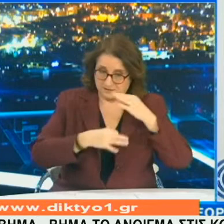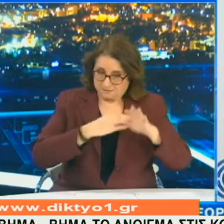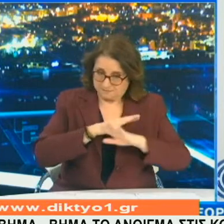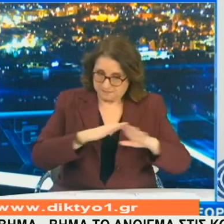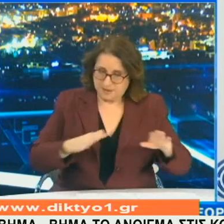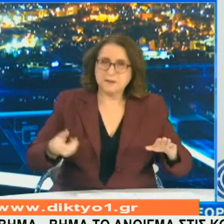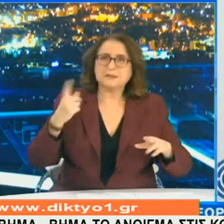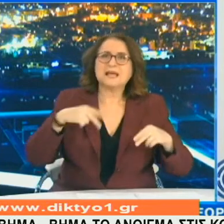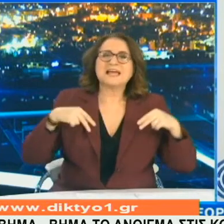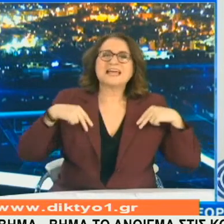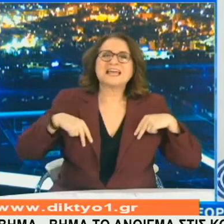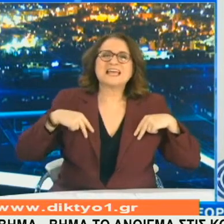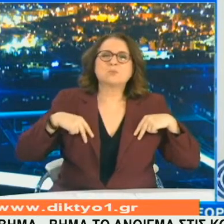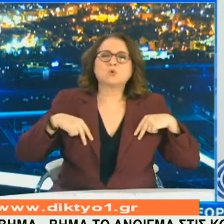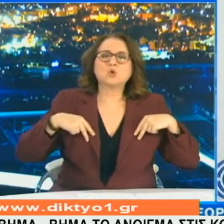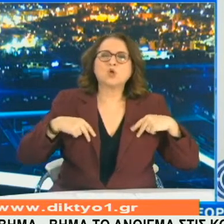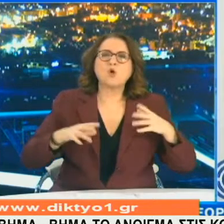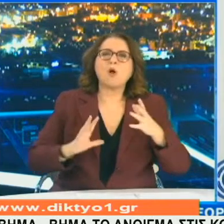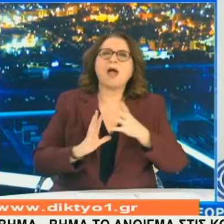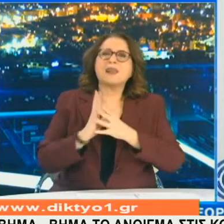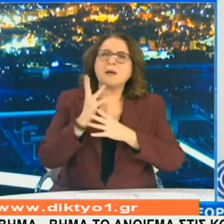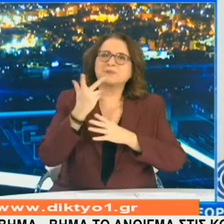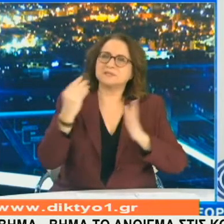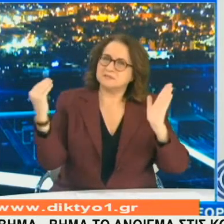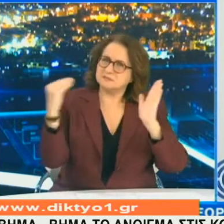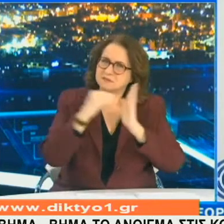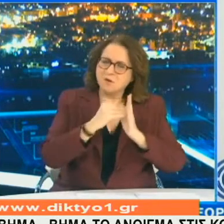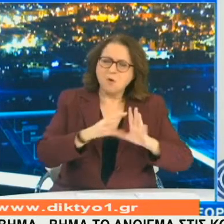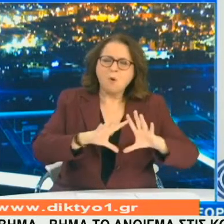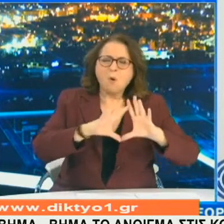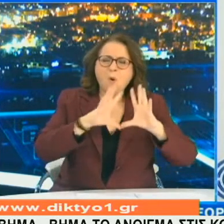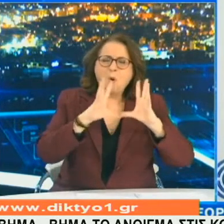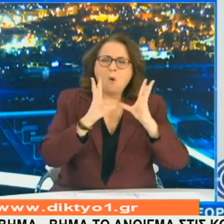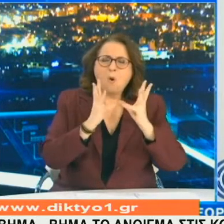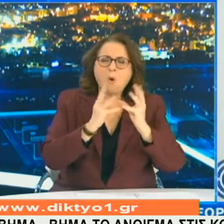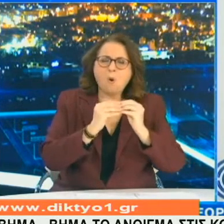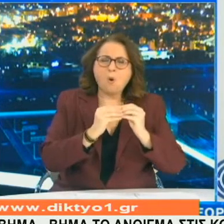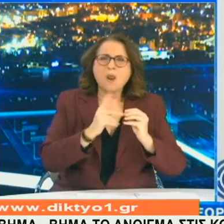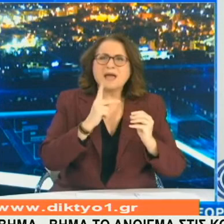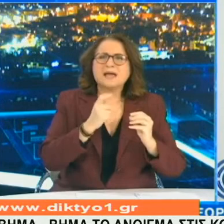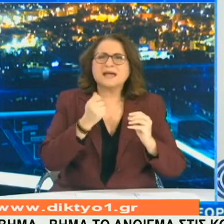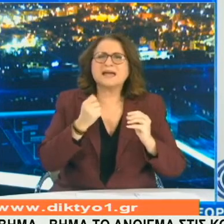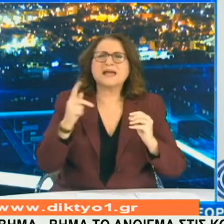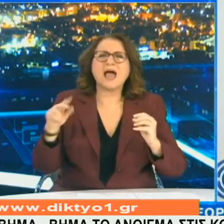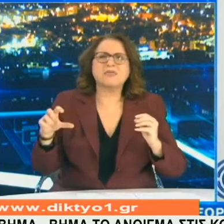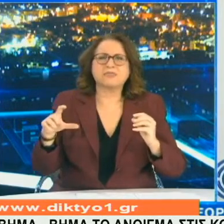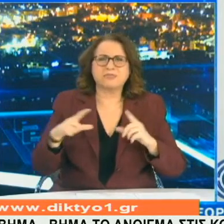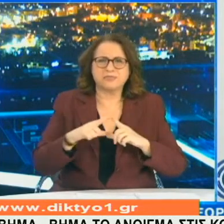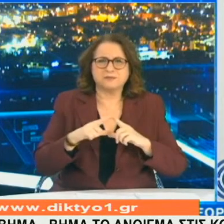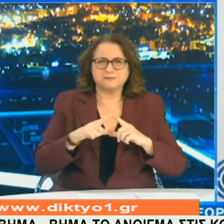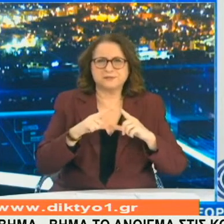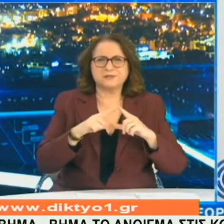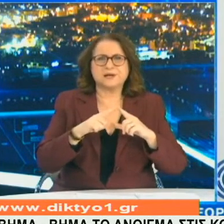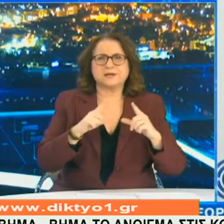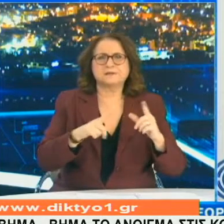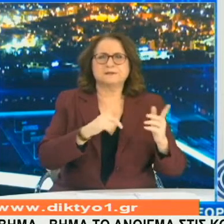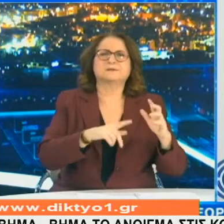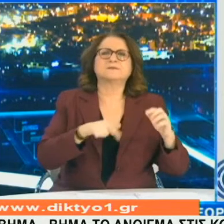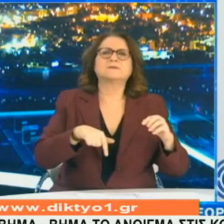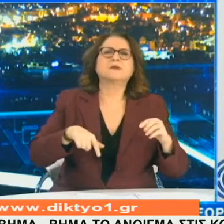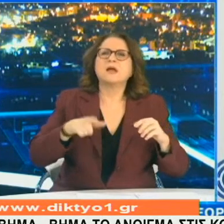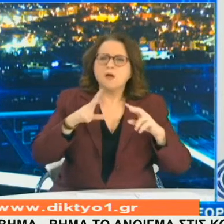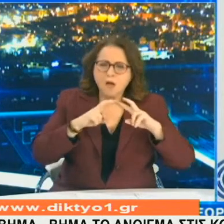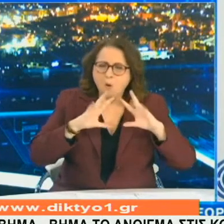στο Υπουργείο Ανάπτυξης ένας πλήρης κατάλογος με όλους τους ΚΑΔ που τίθεται σε λειτουργία, όμως δίνω τη Γενική Αρχή,